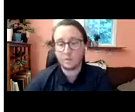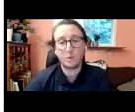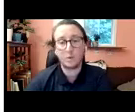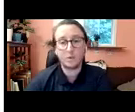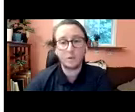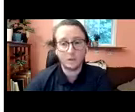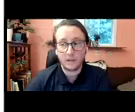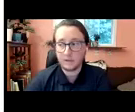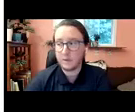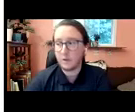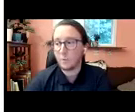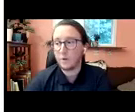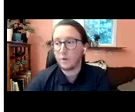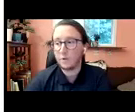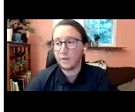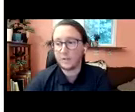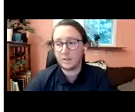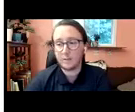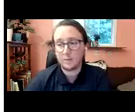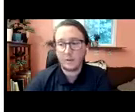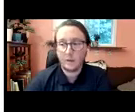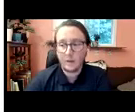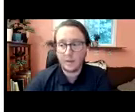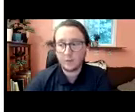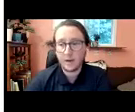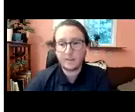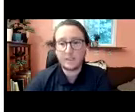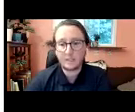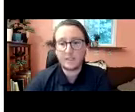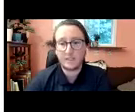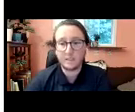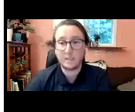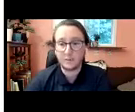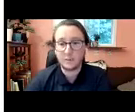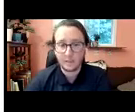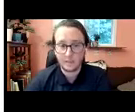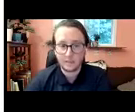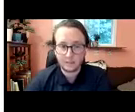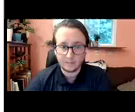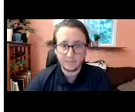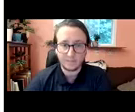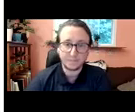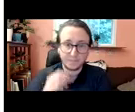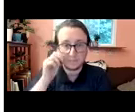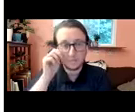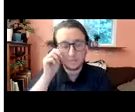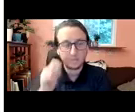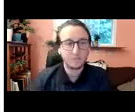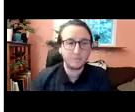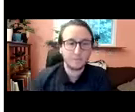et l'on sent comme quoi que le docteur nous disait que nous avons le contrôle de comment la transition va être